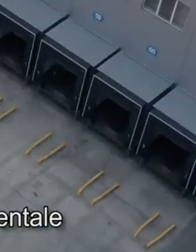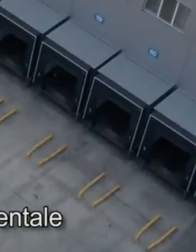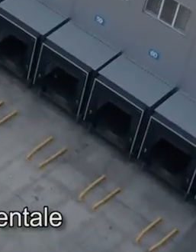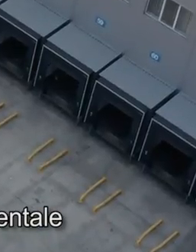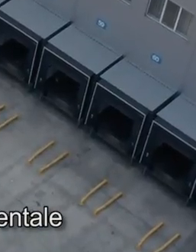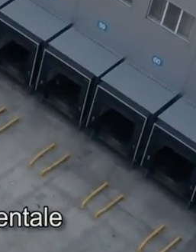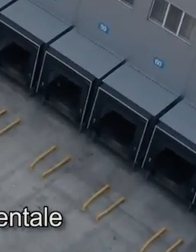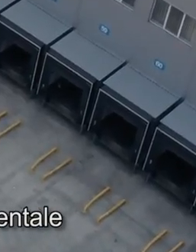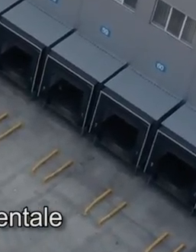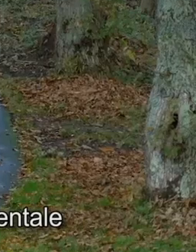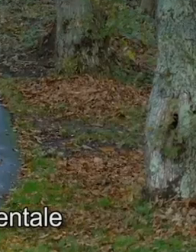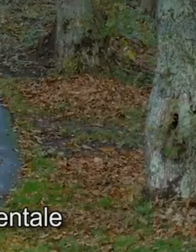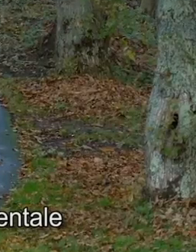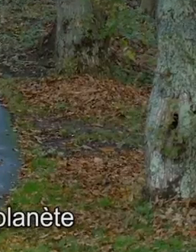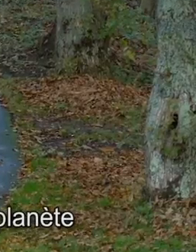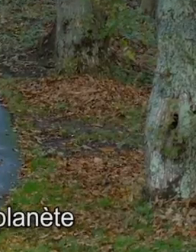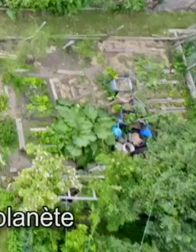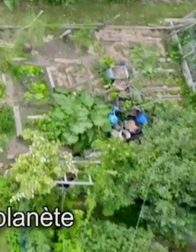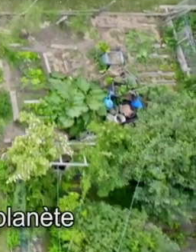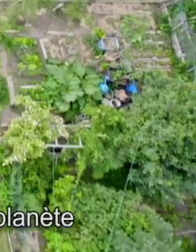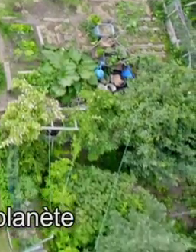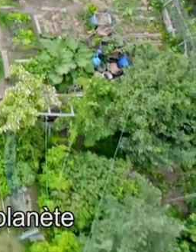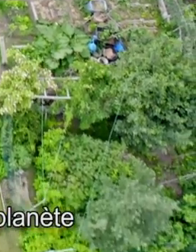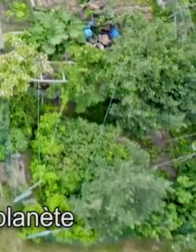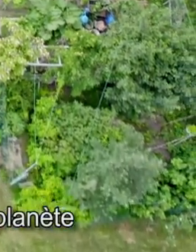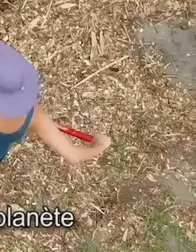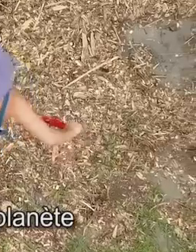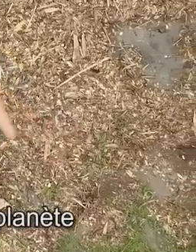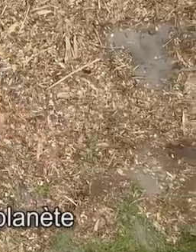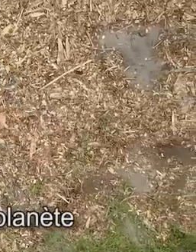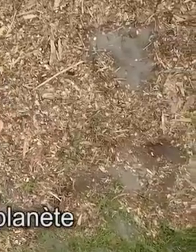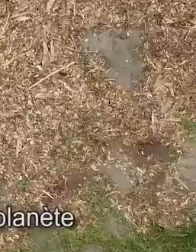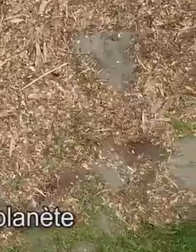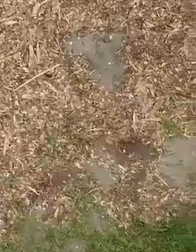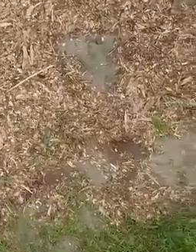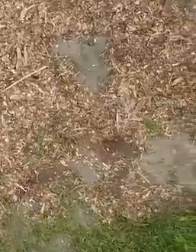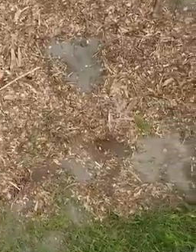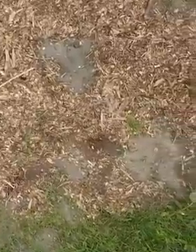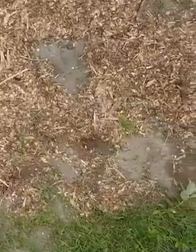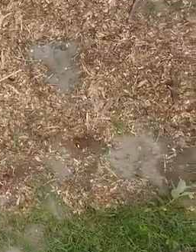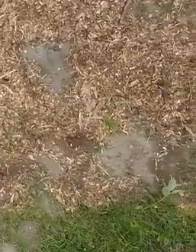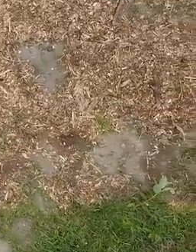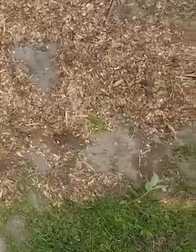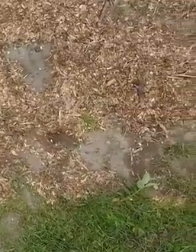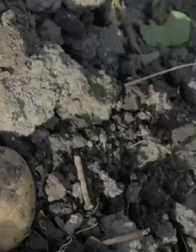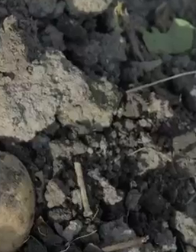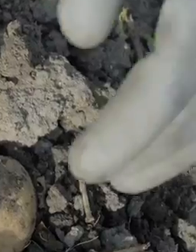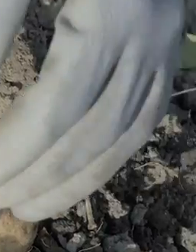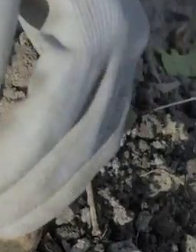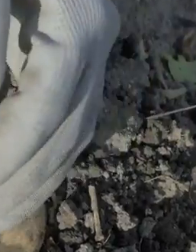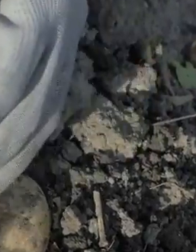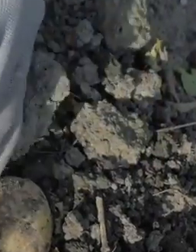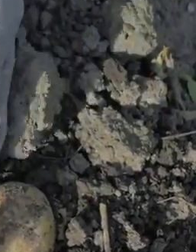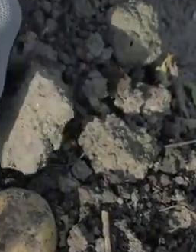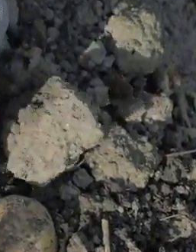dimension environnementale dans chaque secteur, en favorisant des modes de production respectueux de la planète, en conjuguant les besoins sociaux fondamentaux des travailleurs